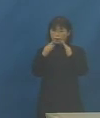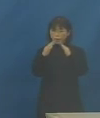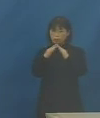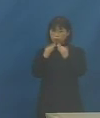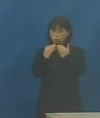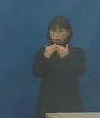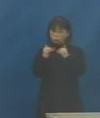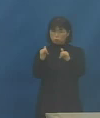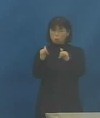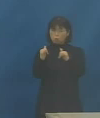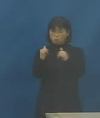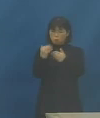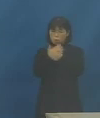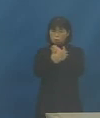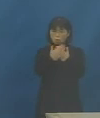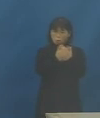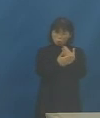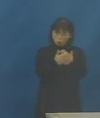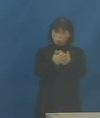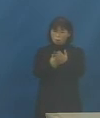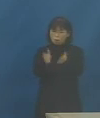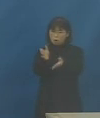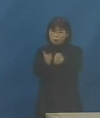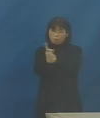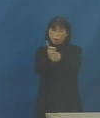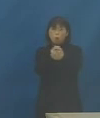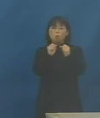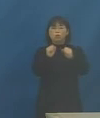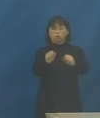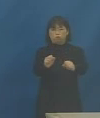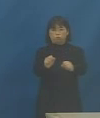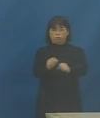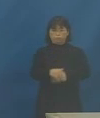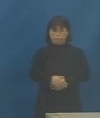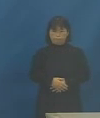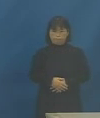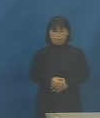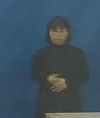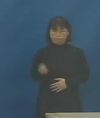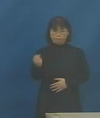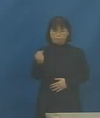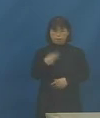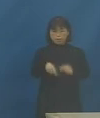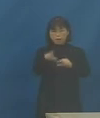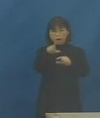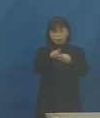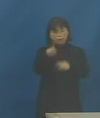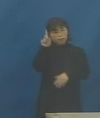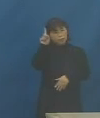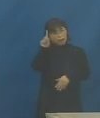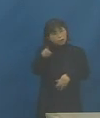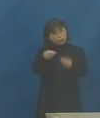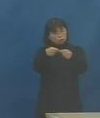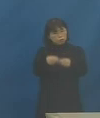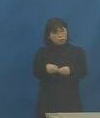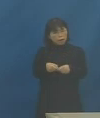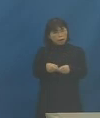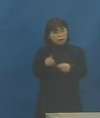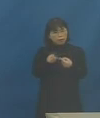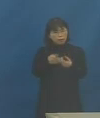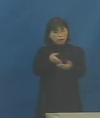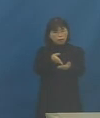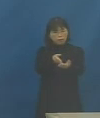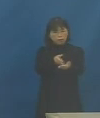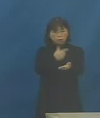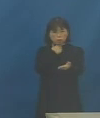対処していこうとでさらに明日あの具体的なお話またあのそれぞれまた改めて